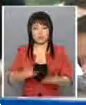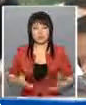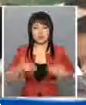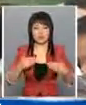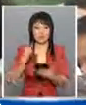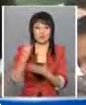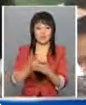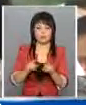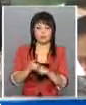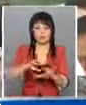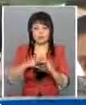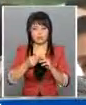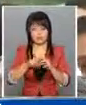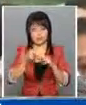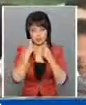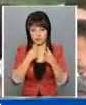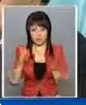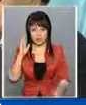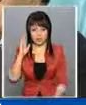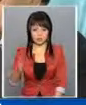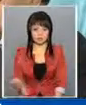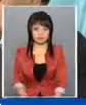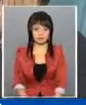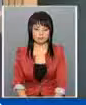ұсыныстар бағдарламаны қабылдау кезінде ескерілмек.